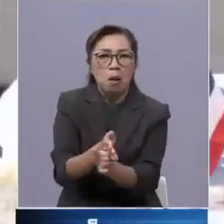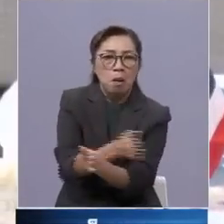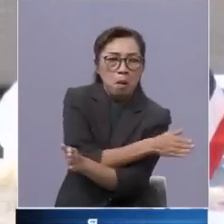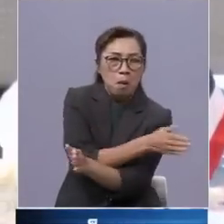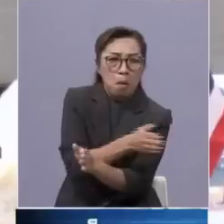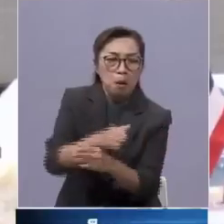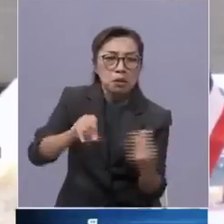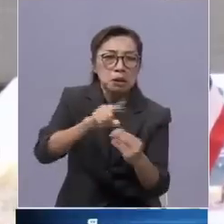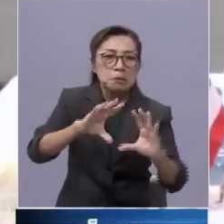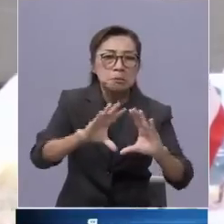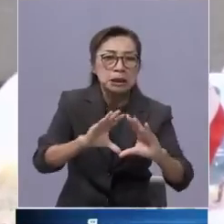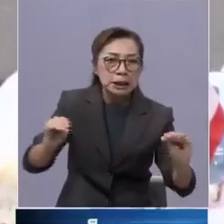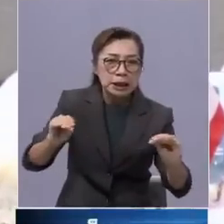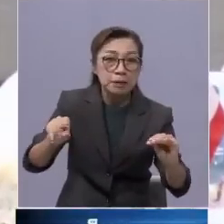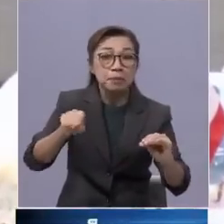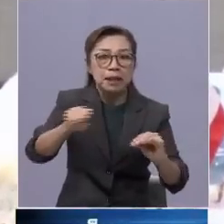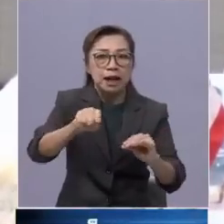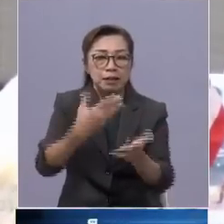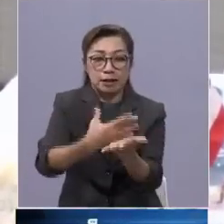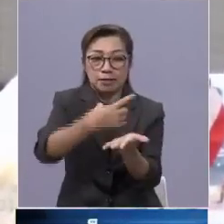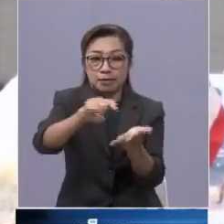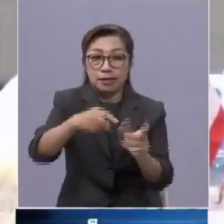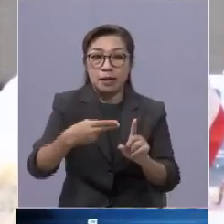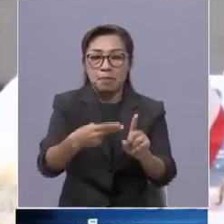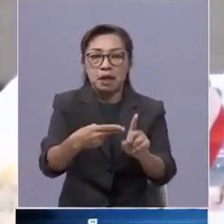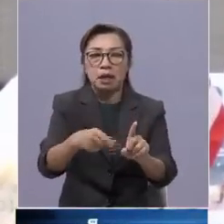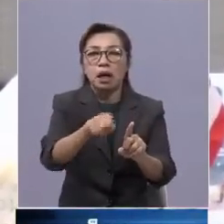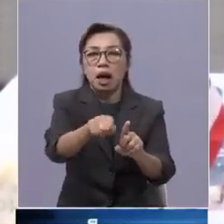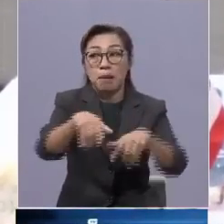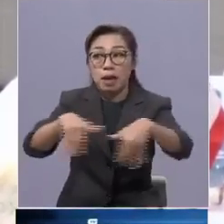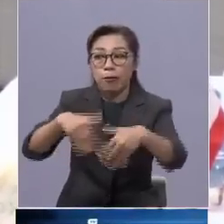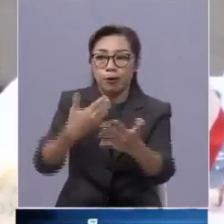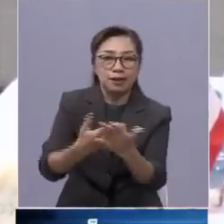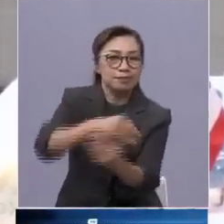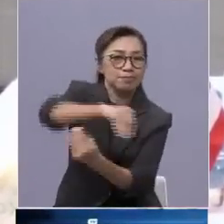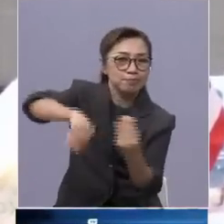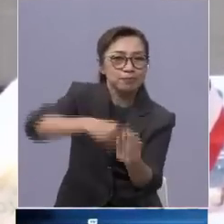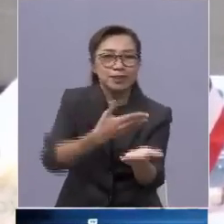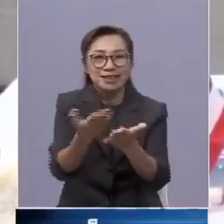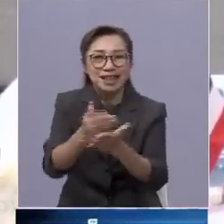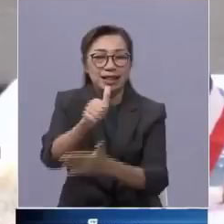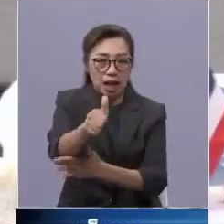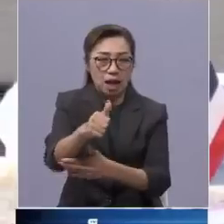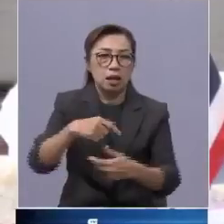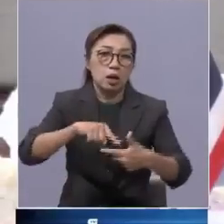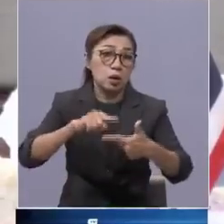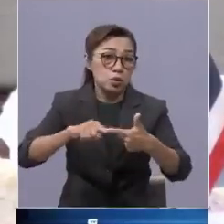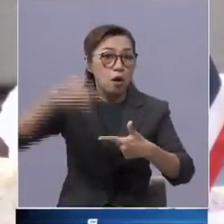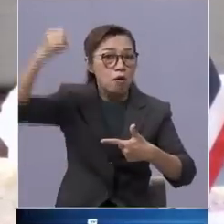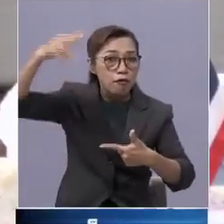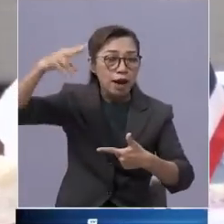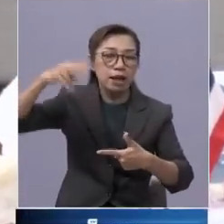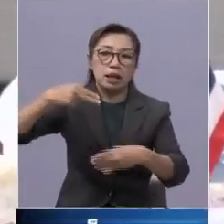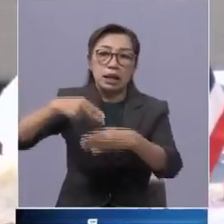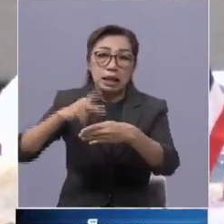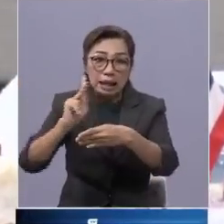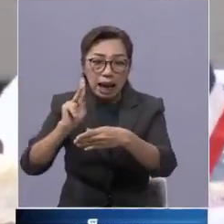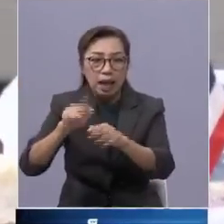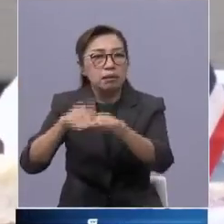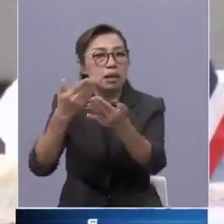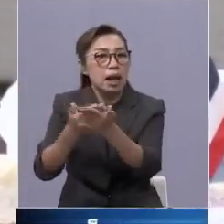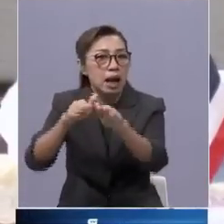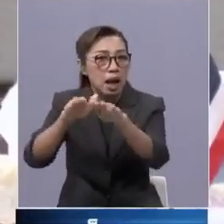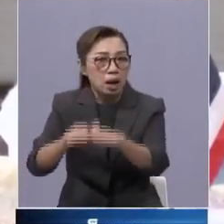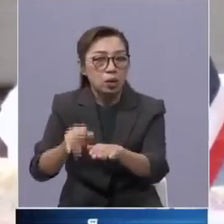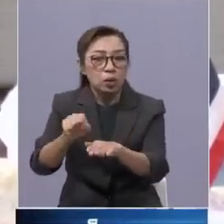งไปให้ตื่นขึ้นมาอีกครั้งเขาใช้คำนี้นะฮะแล้วก็ยืนยันว่าจะลดค่าไฟค่าก๊าซหุงต้มตอกย้ำการแก้ไขรัฐธร